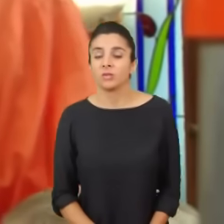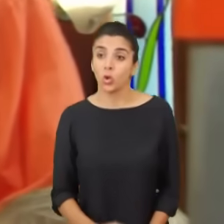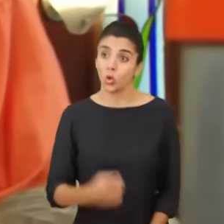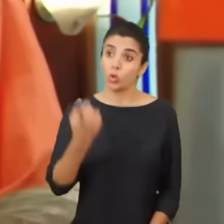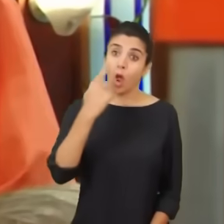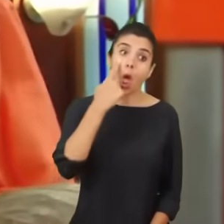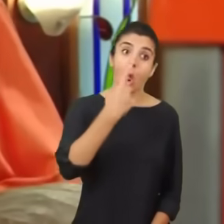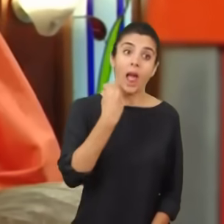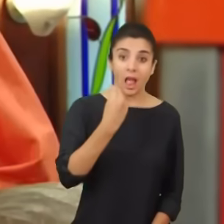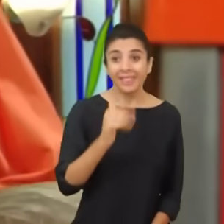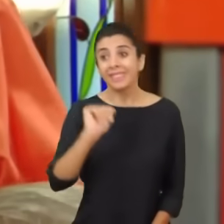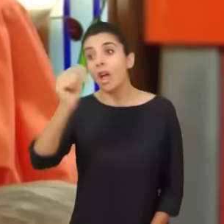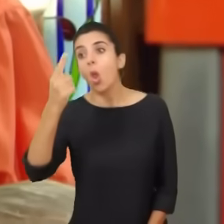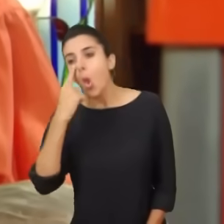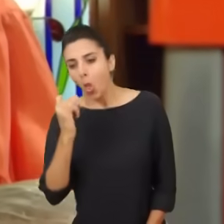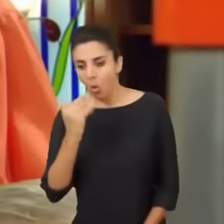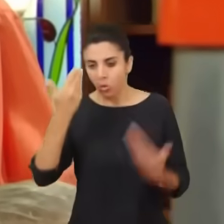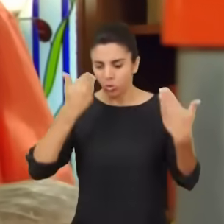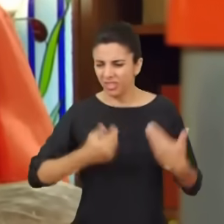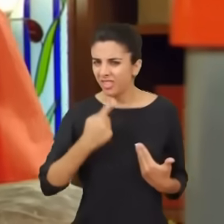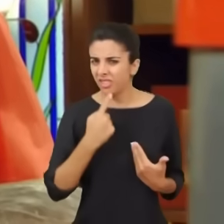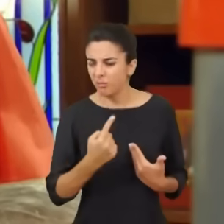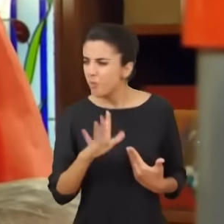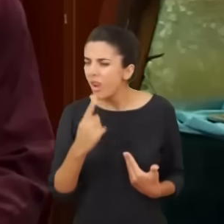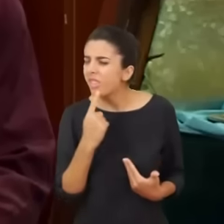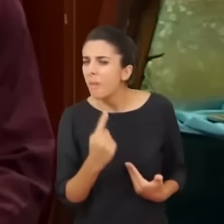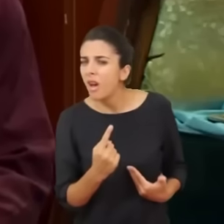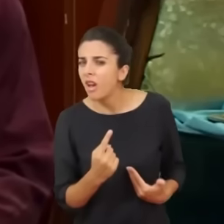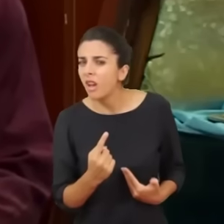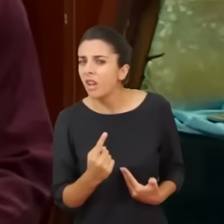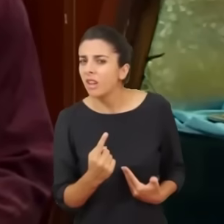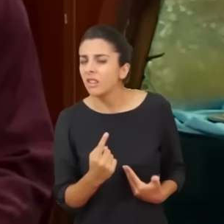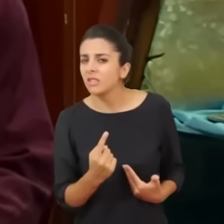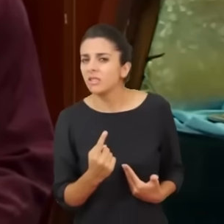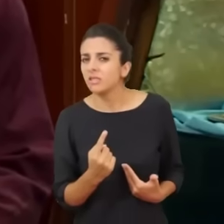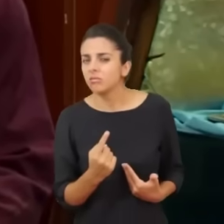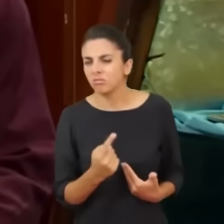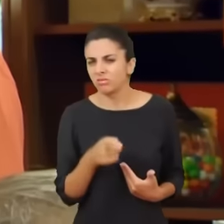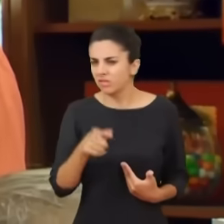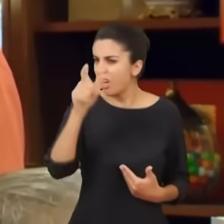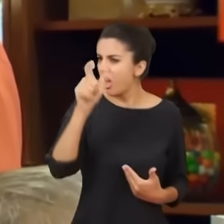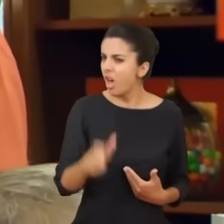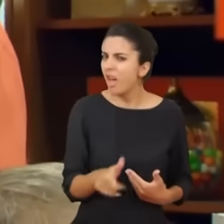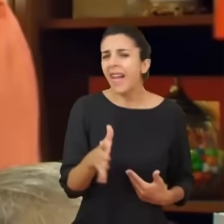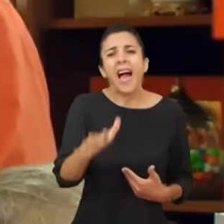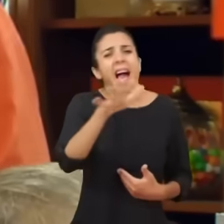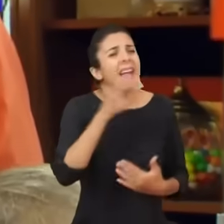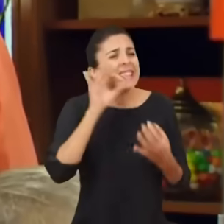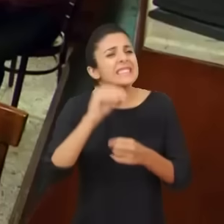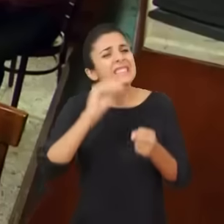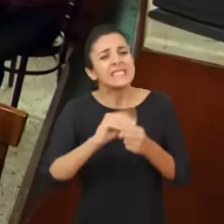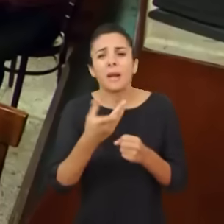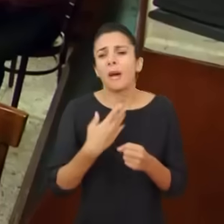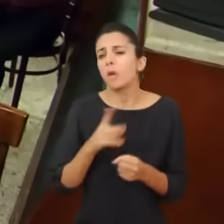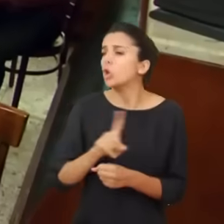Dünden iyi, yarından kötü. Bu nasıl oluyor? Ya sen de herkes gibi ben sordum da